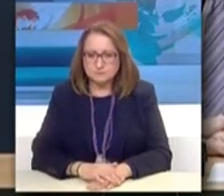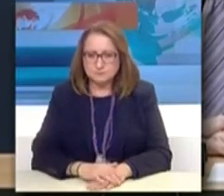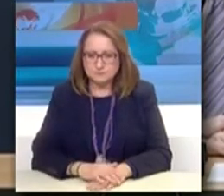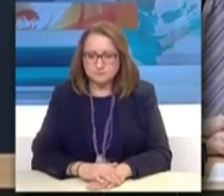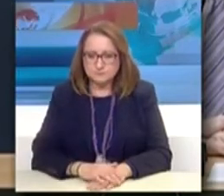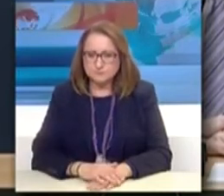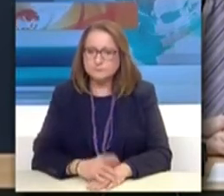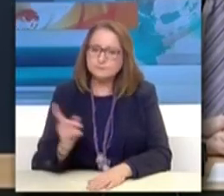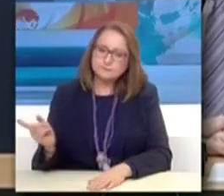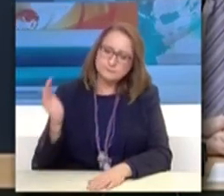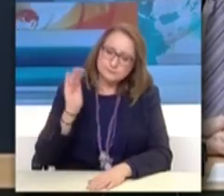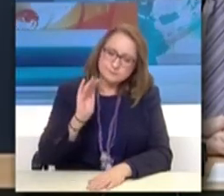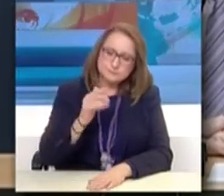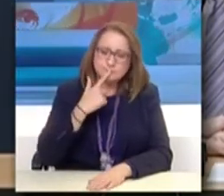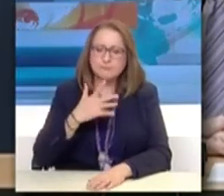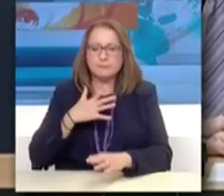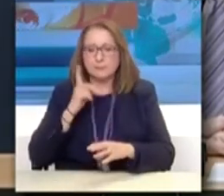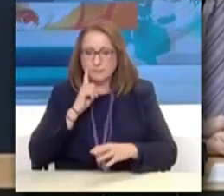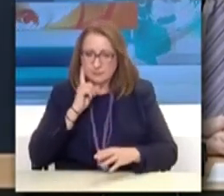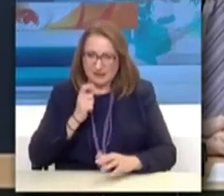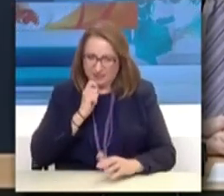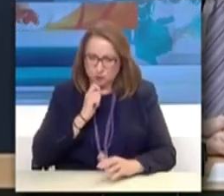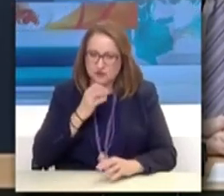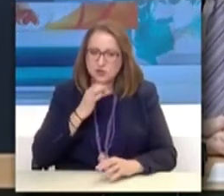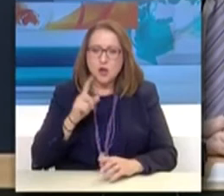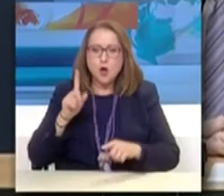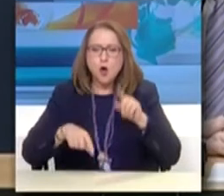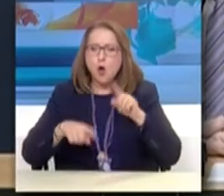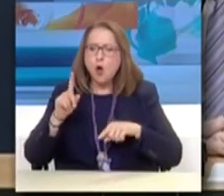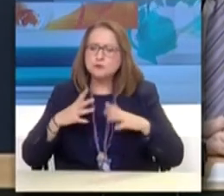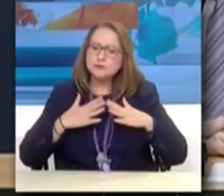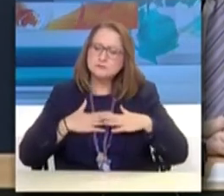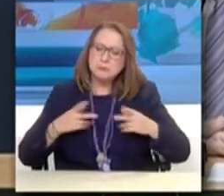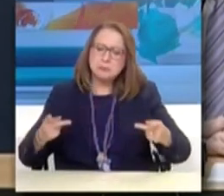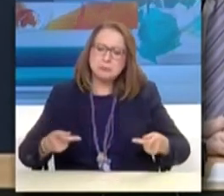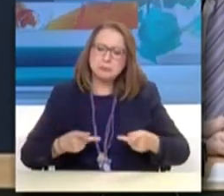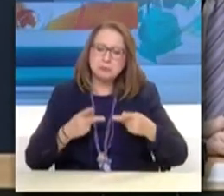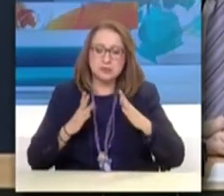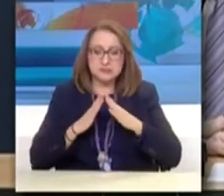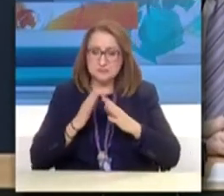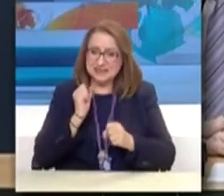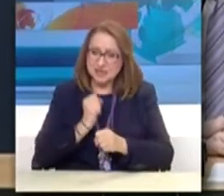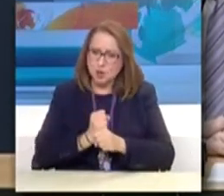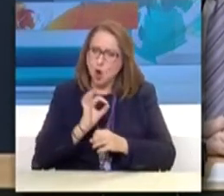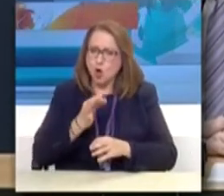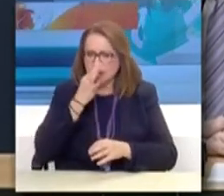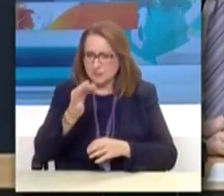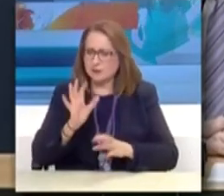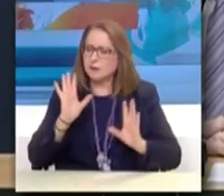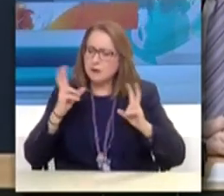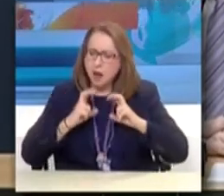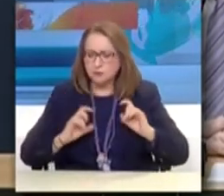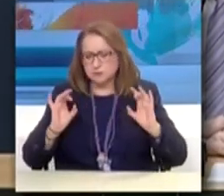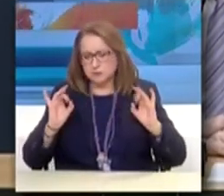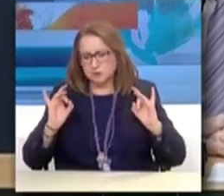Θέλω να ρωτήσω σε σχέση με όσους έχουν ήπια συμπτώματα και παραμένουν σπίτι τους ακολουθώντας την οδηγία σας, δηλαδή δεν κάνουν έλεγχο